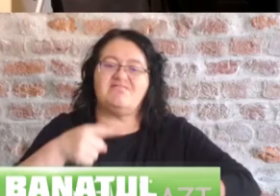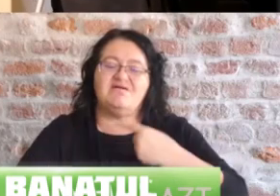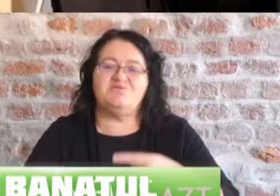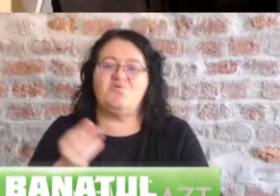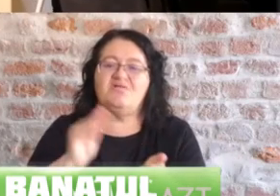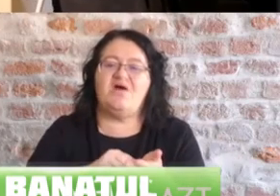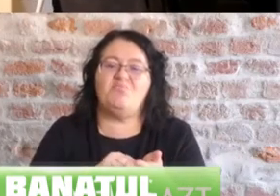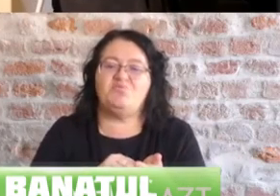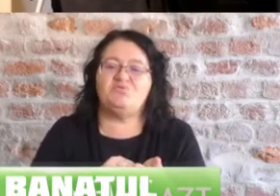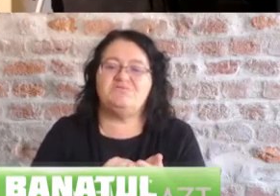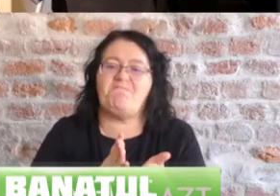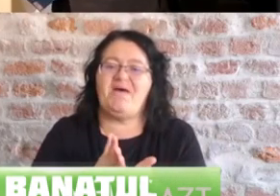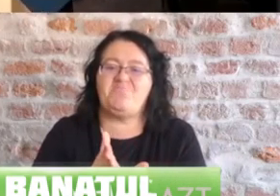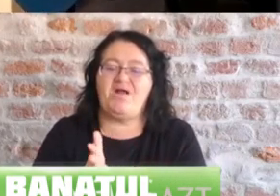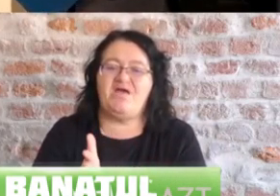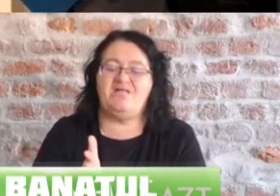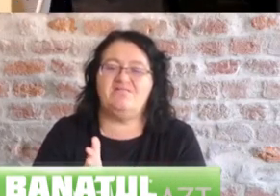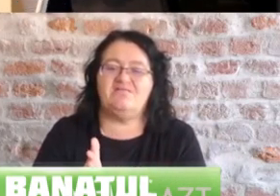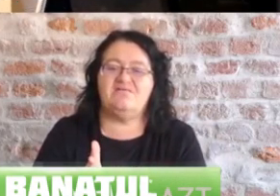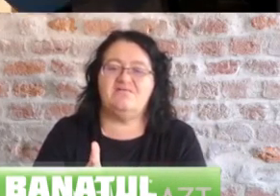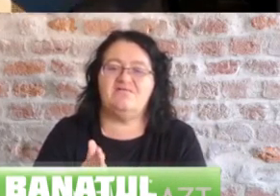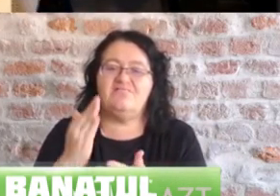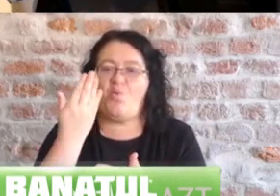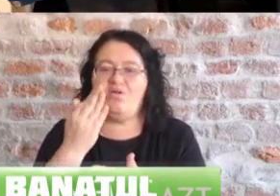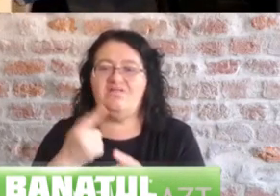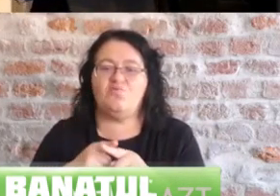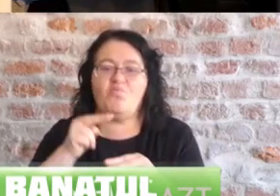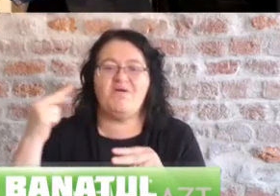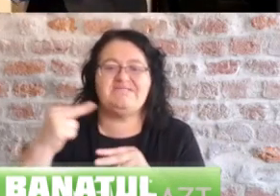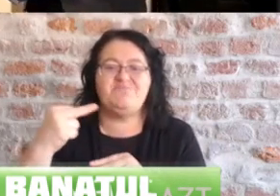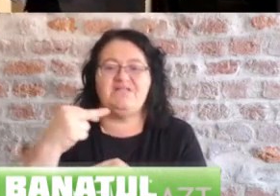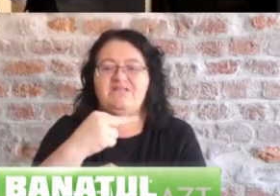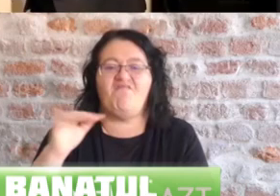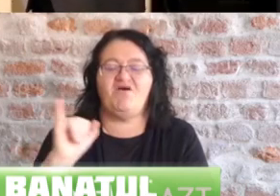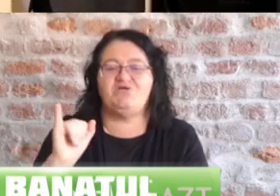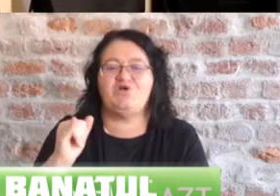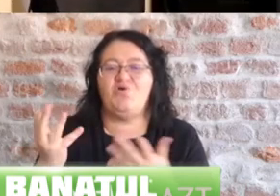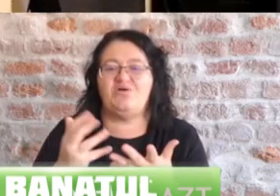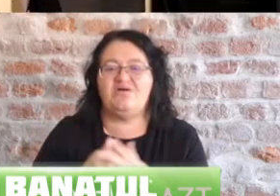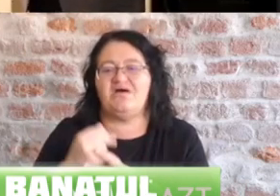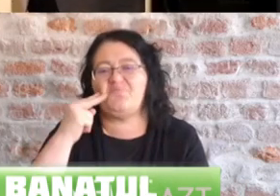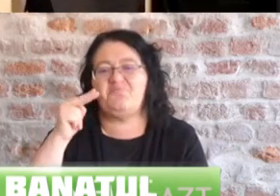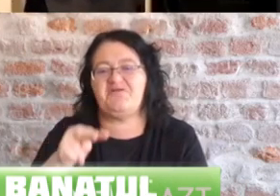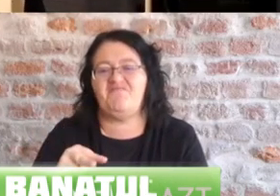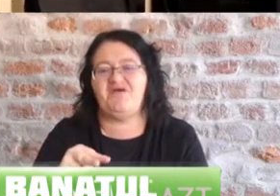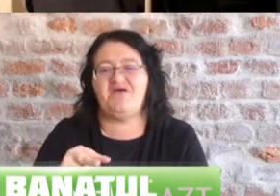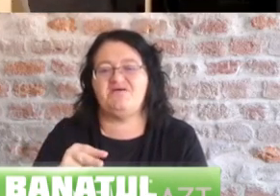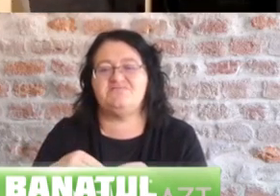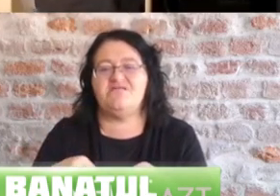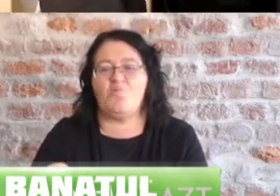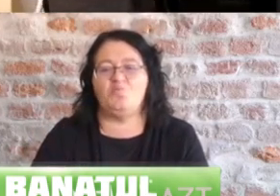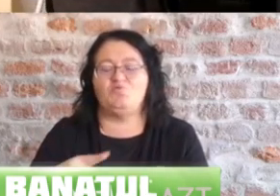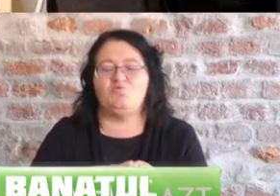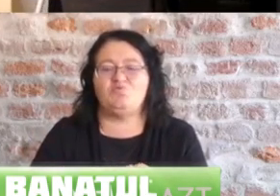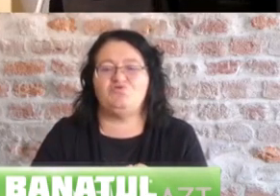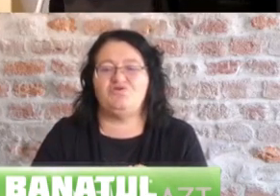ne-a pus în permanență în oglindă cu perspectiva celor care, să spunem, privesc cu neutralitate și,